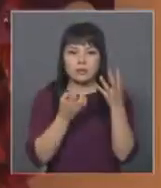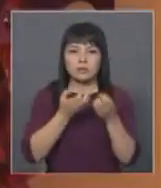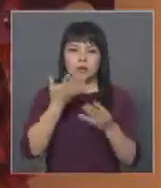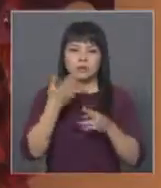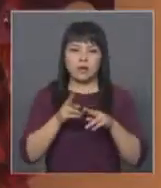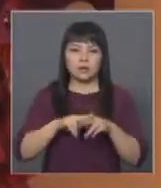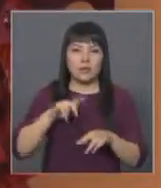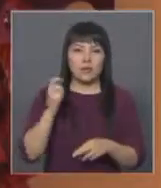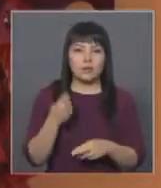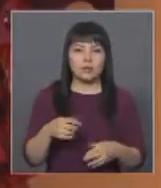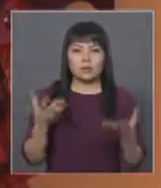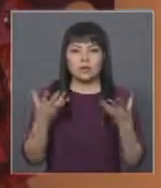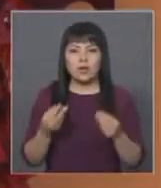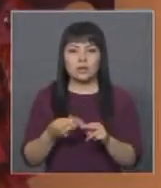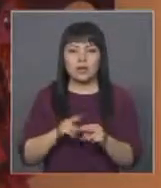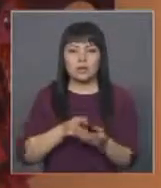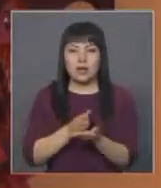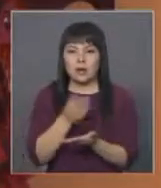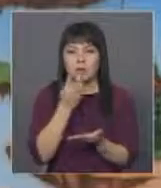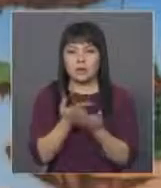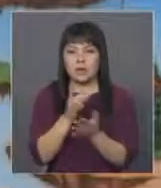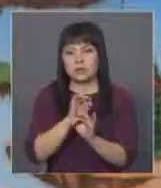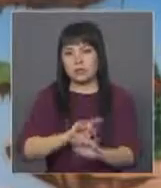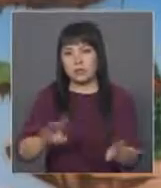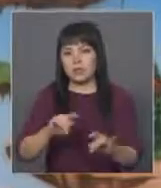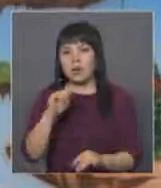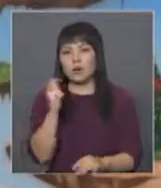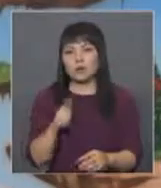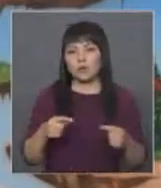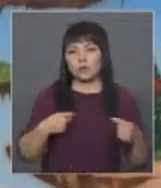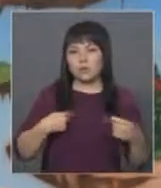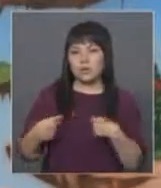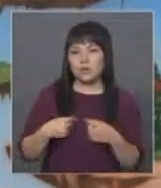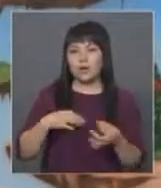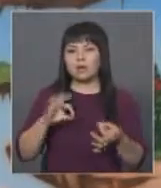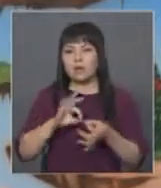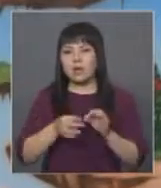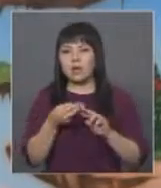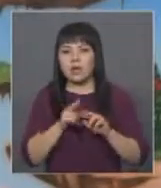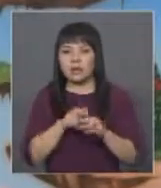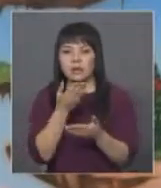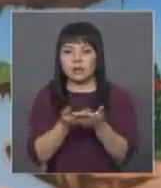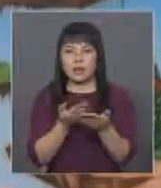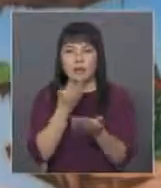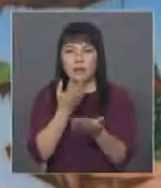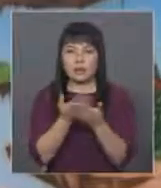майданға тап болған бала бейнесін жеткізуге тырыстық. Соғыстың қандай азап бейне тәкелетіндігін